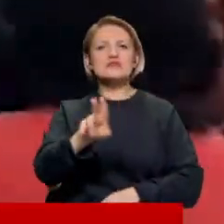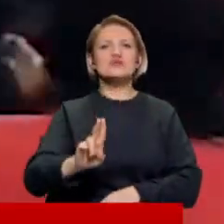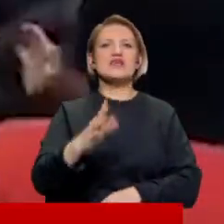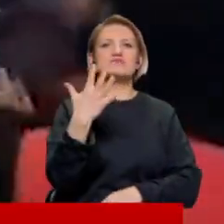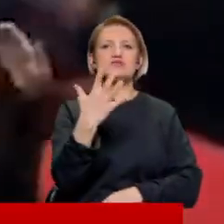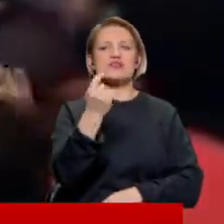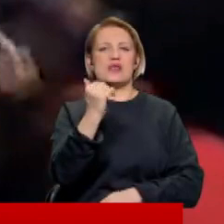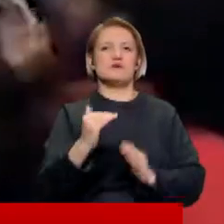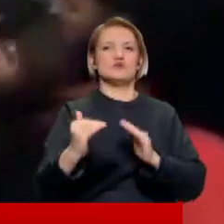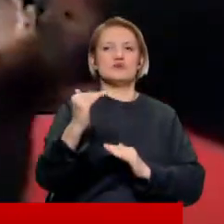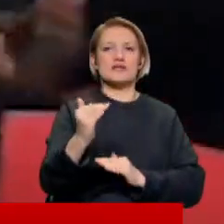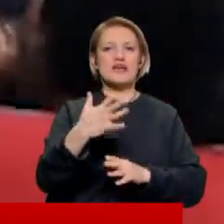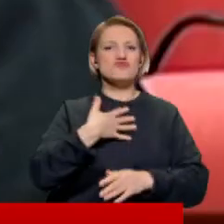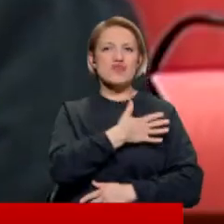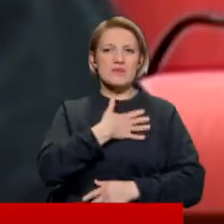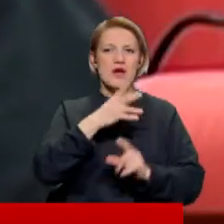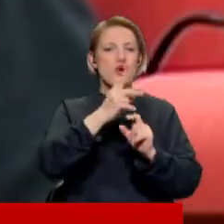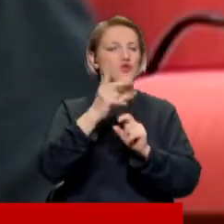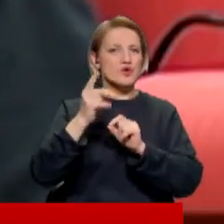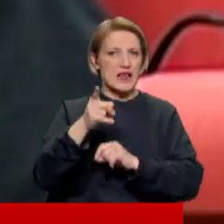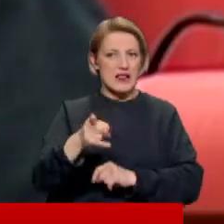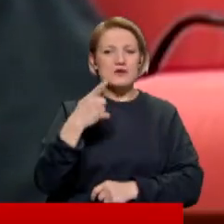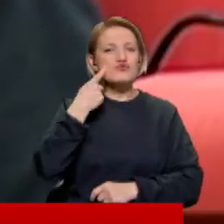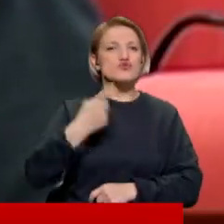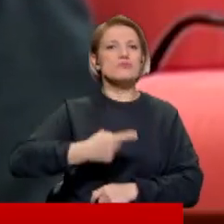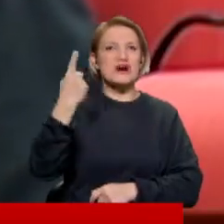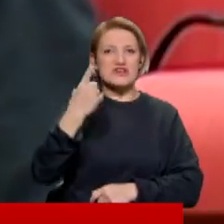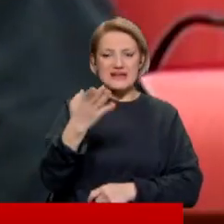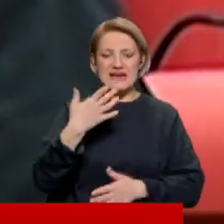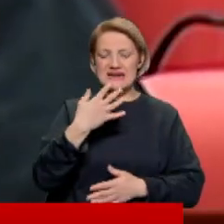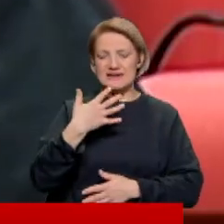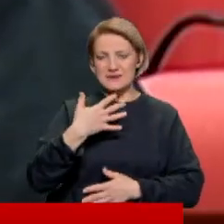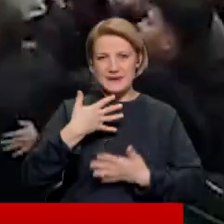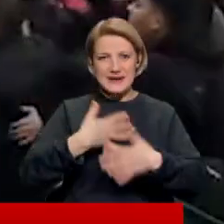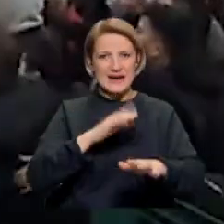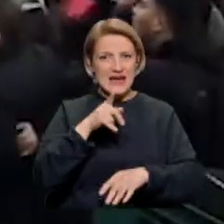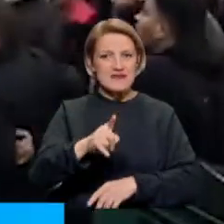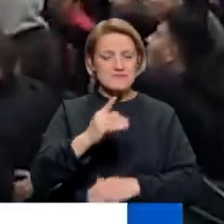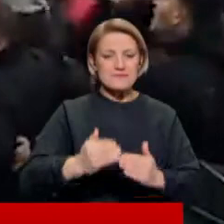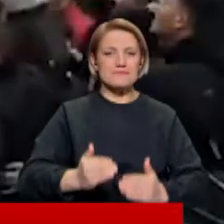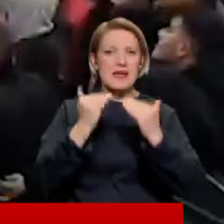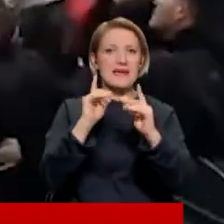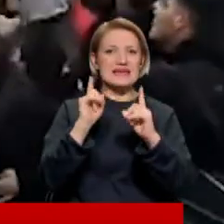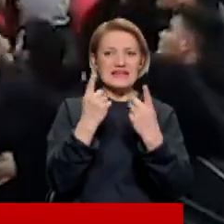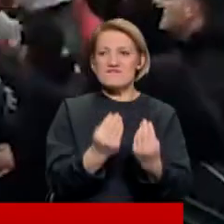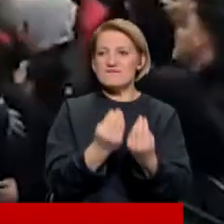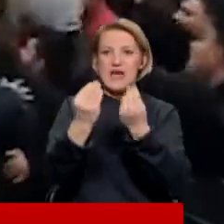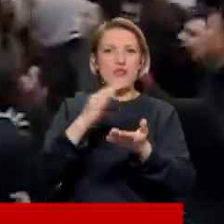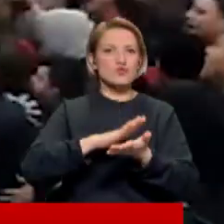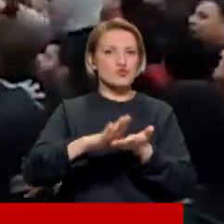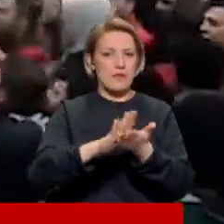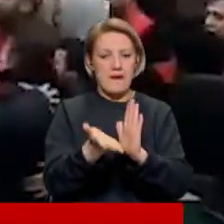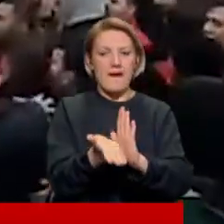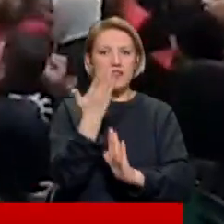13.775 liraya yükseldi. CHP'li Özgür Özel de Cumhurbaşkanı'na grev ve lokatların ertelenmesi yetkisini veren